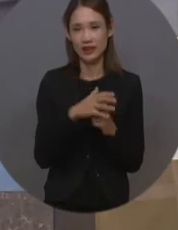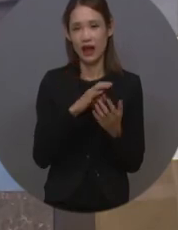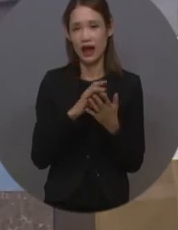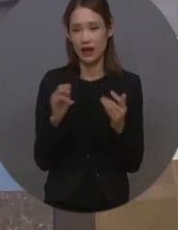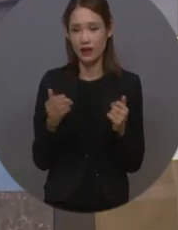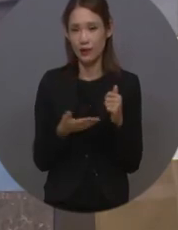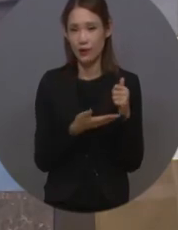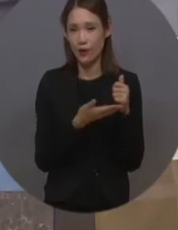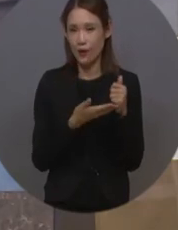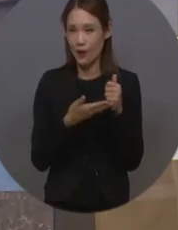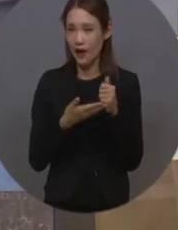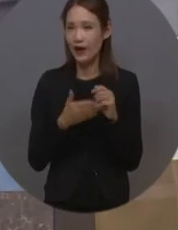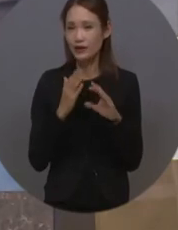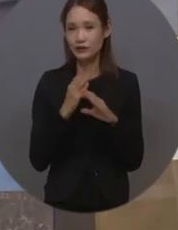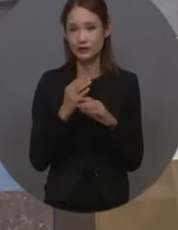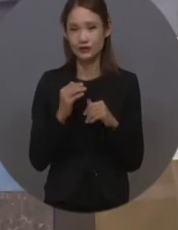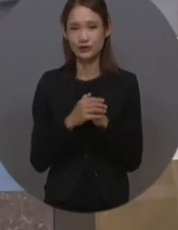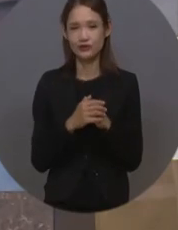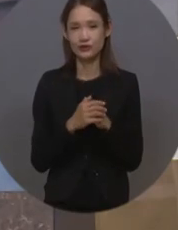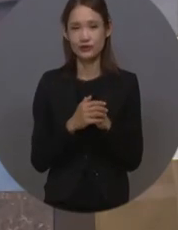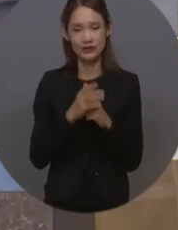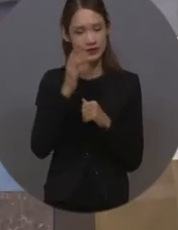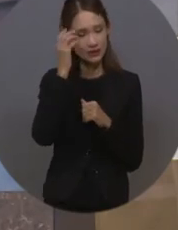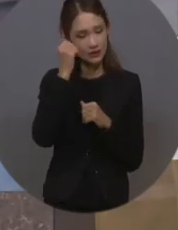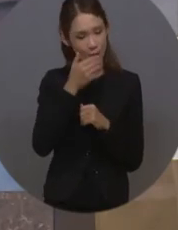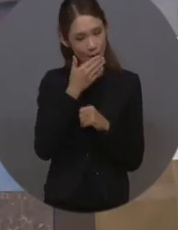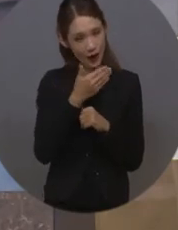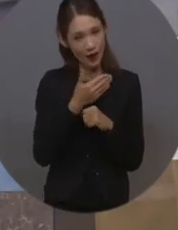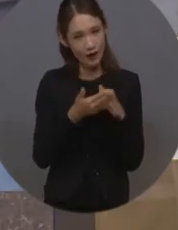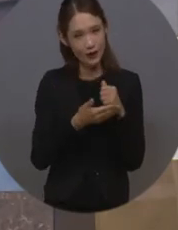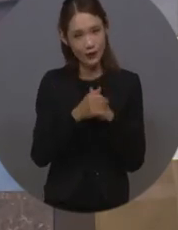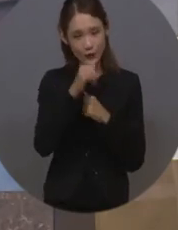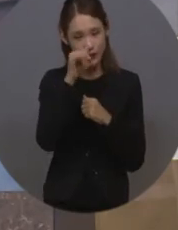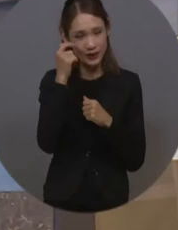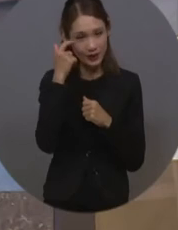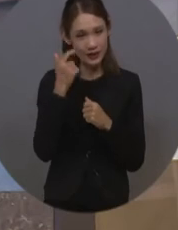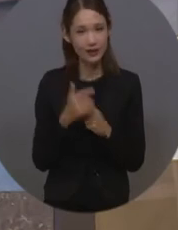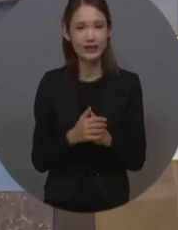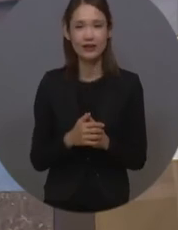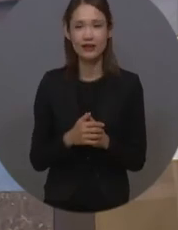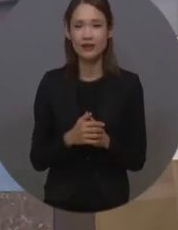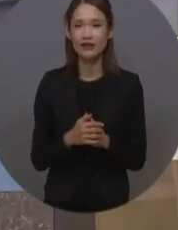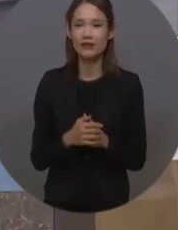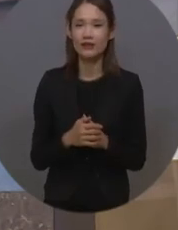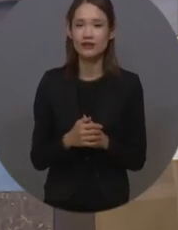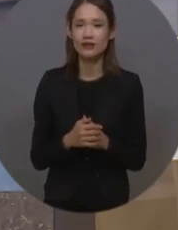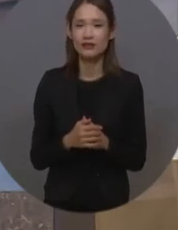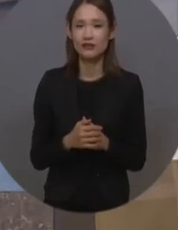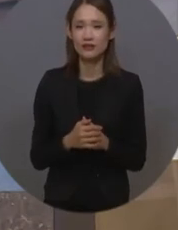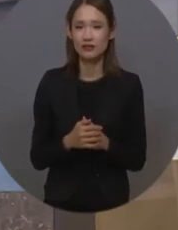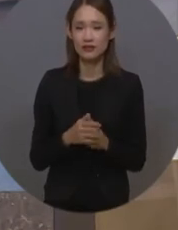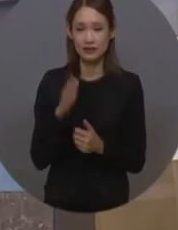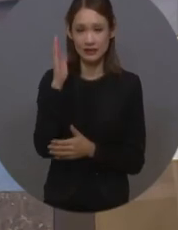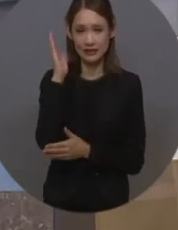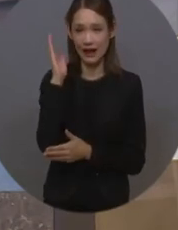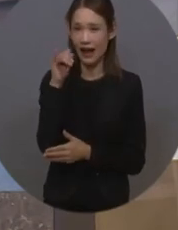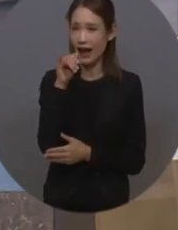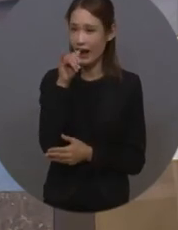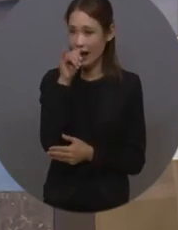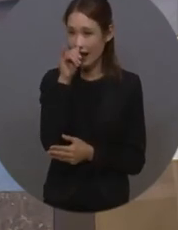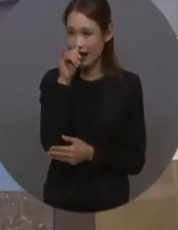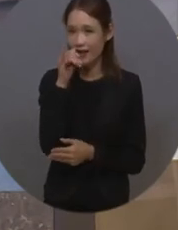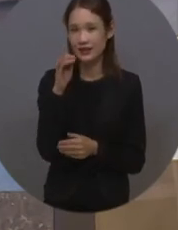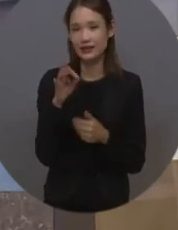뭐 고객분들 중에 기억에 남는 고객분이 있으실 수도 있고 또 네. 아니면 또 기억에 남는 에피소드가